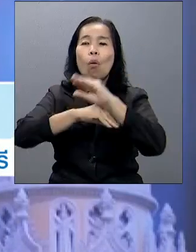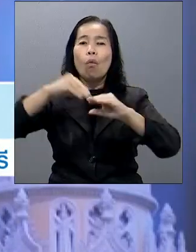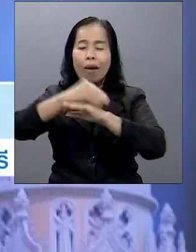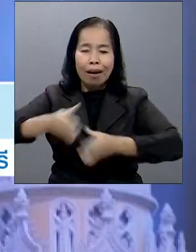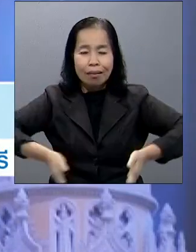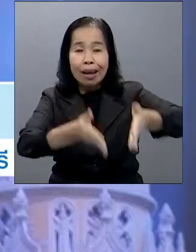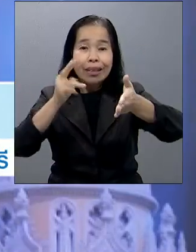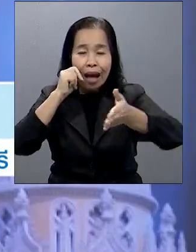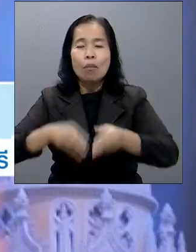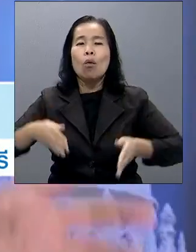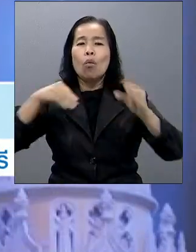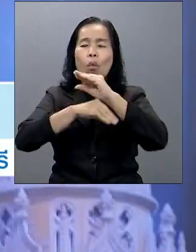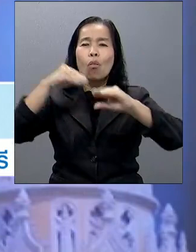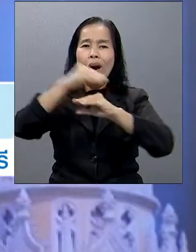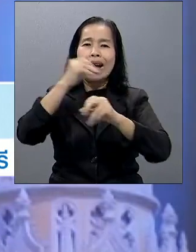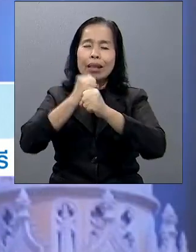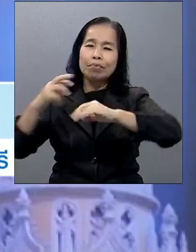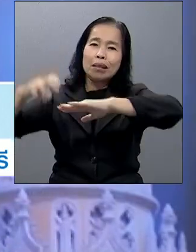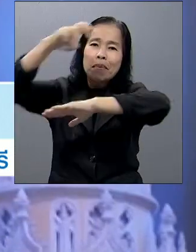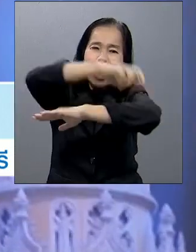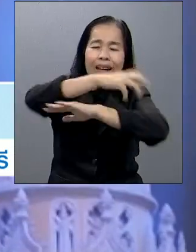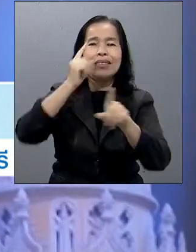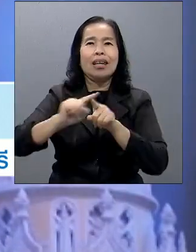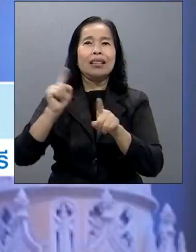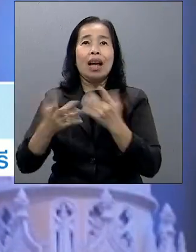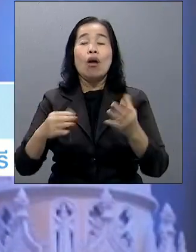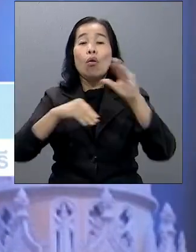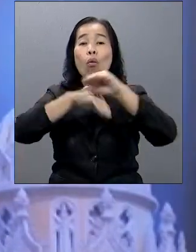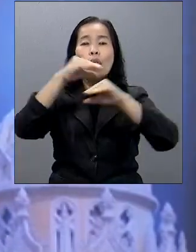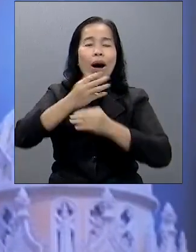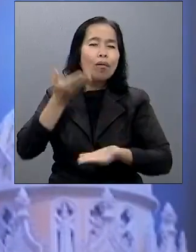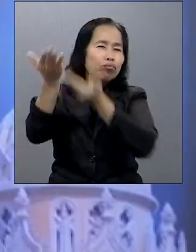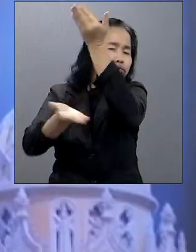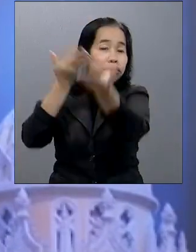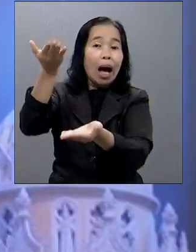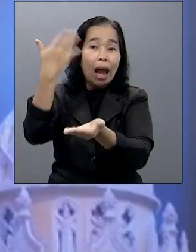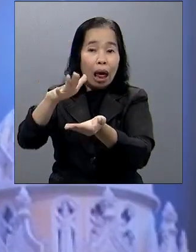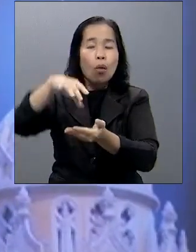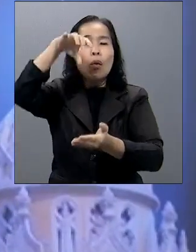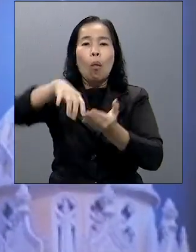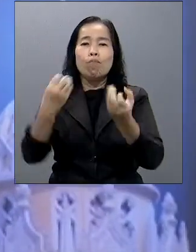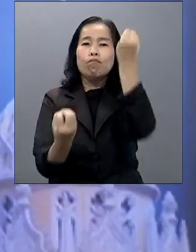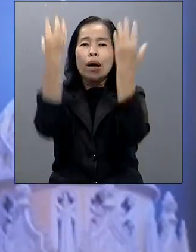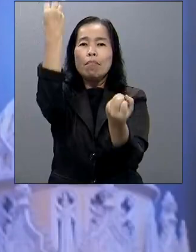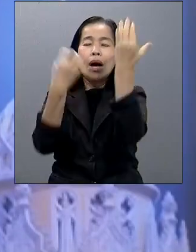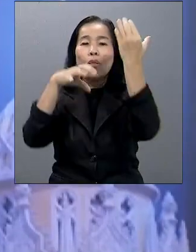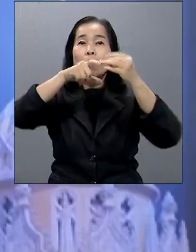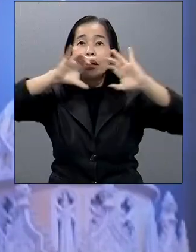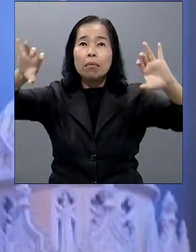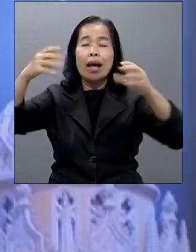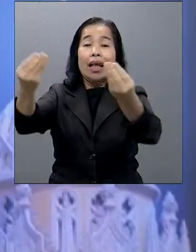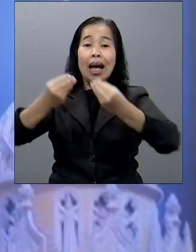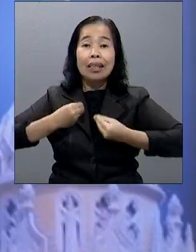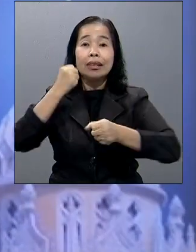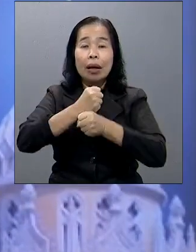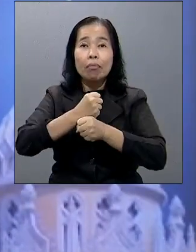การก่อสร้างสะพานต่างๆอะไรพวกนี้นะครับเมื่อขอไปแล้วเนี่ยป่าไม้หรืออนุรักษ์เนี่ยอนุญาตไม่ทัน